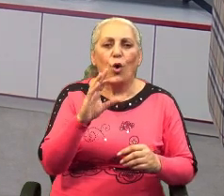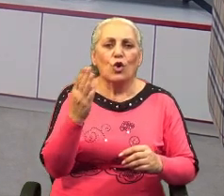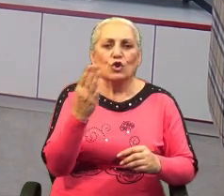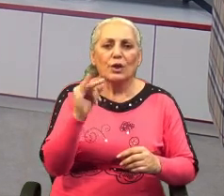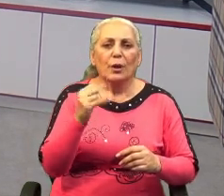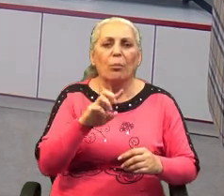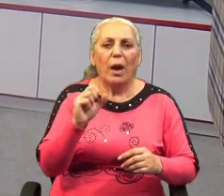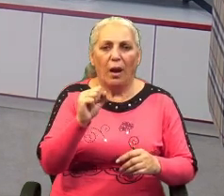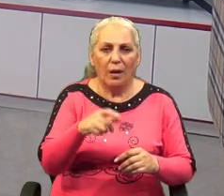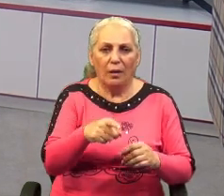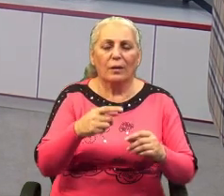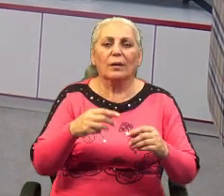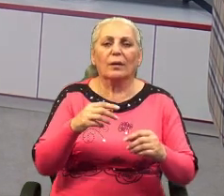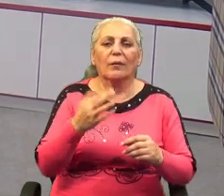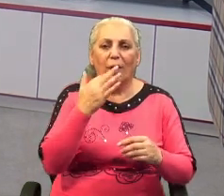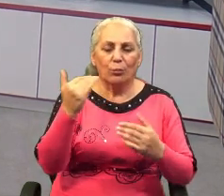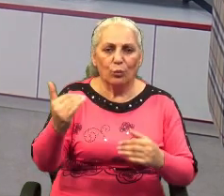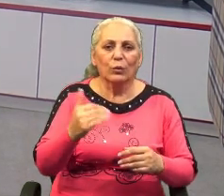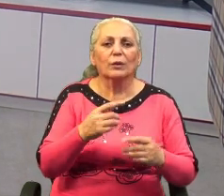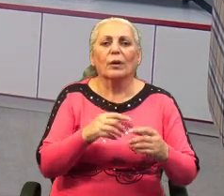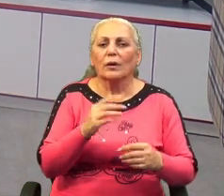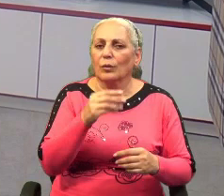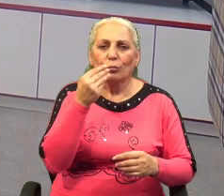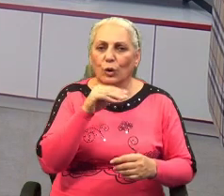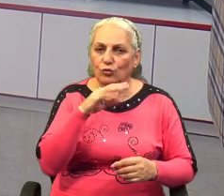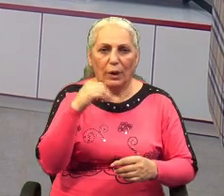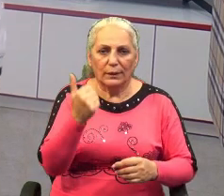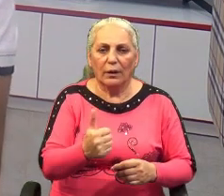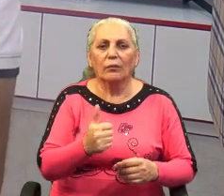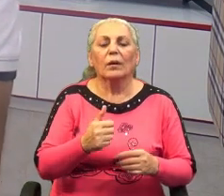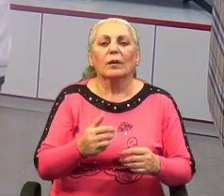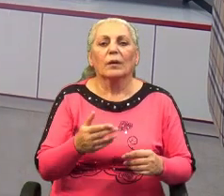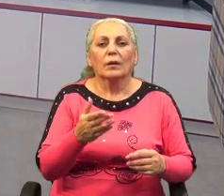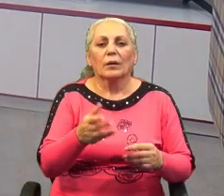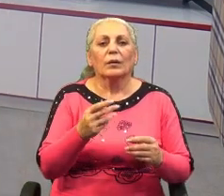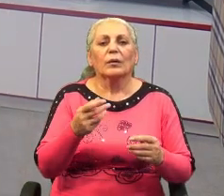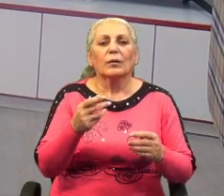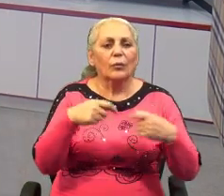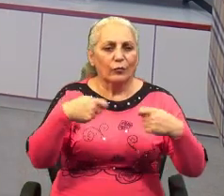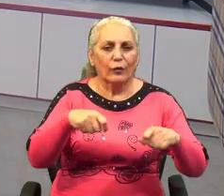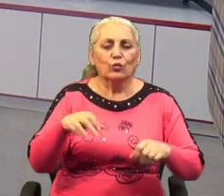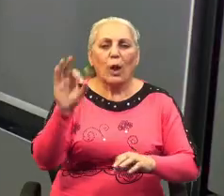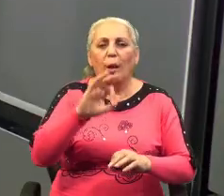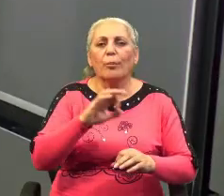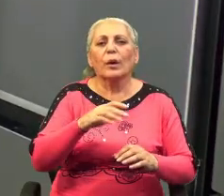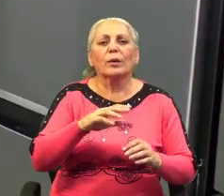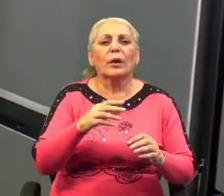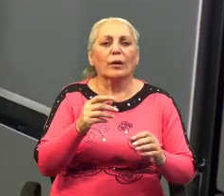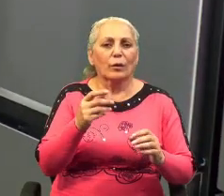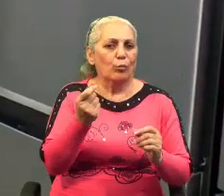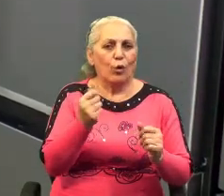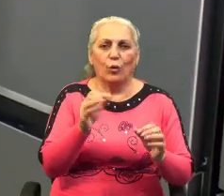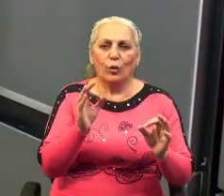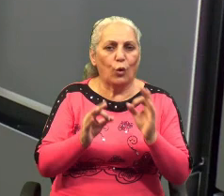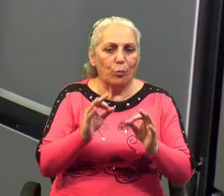ներկրող է, և որակապես շատ լավն են և գնով վճարունակ ժողովրդի համար։ Խանութը